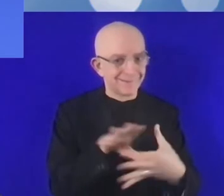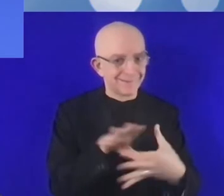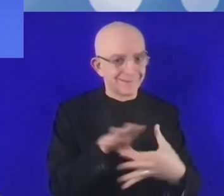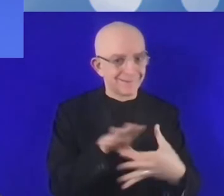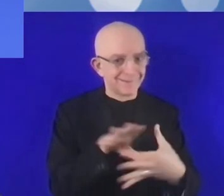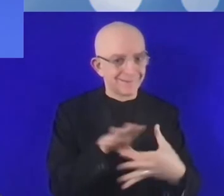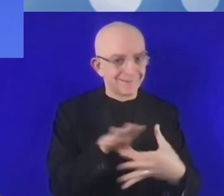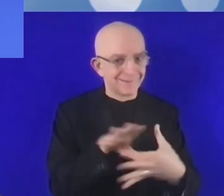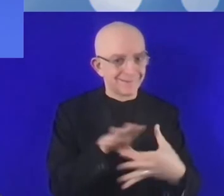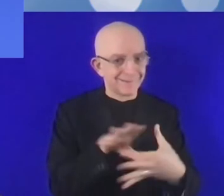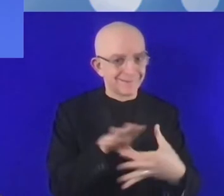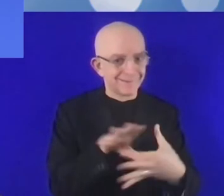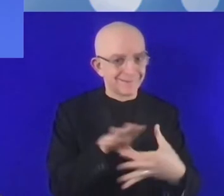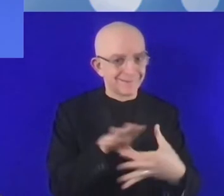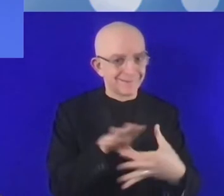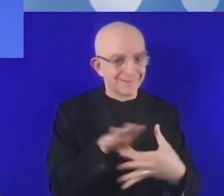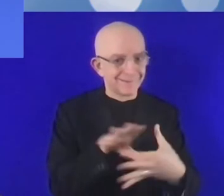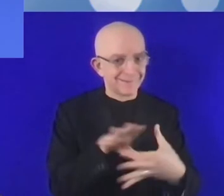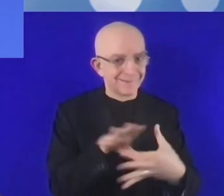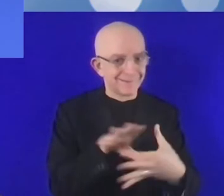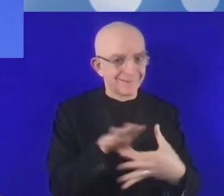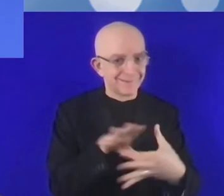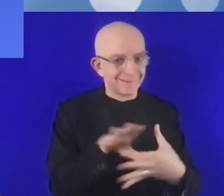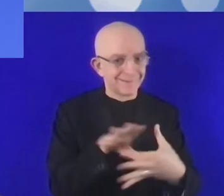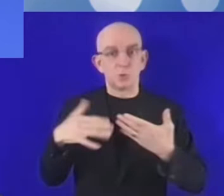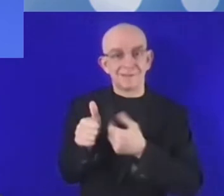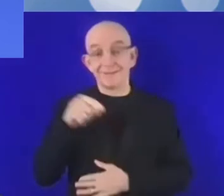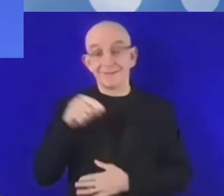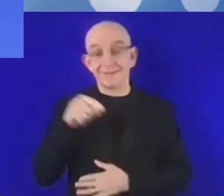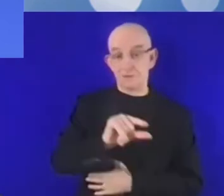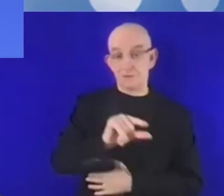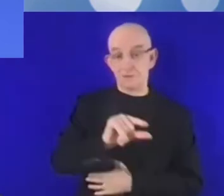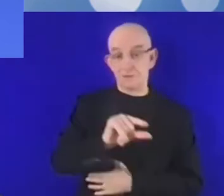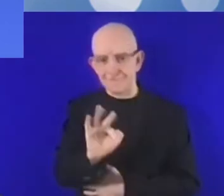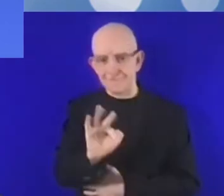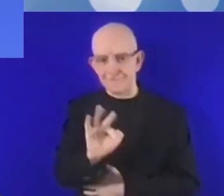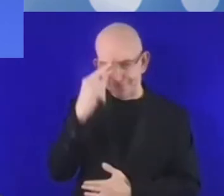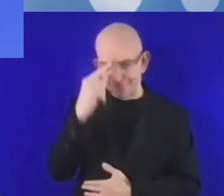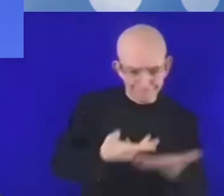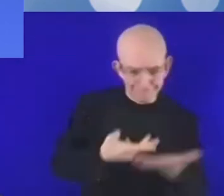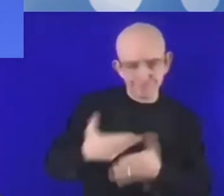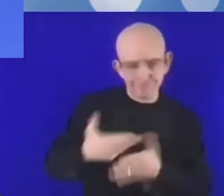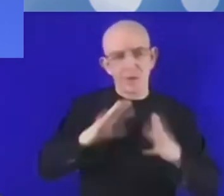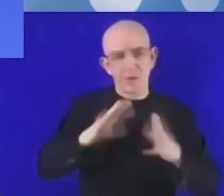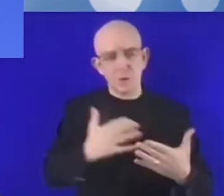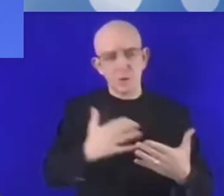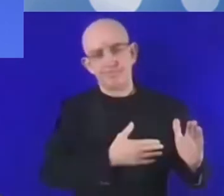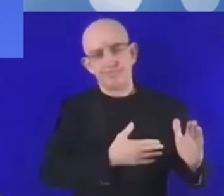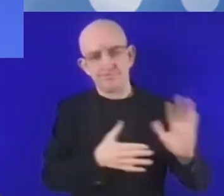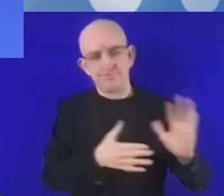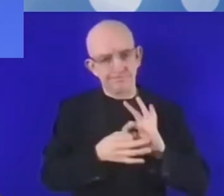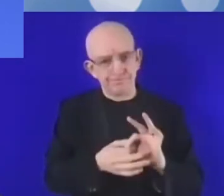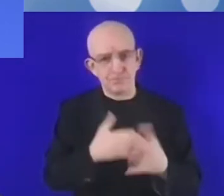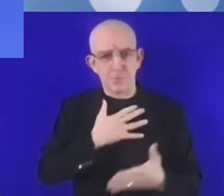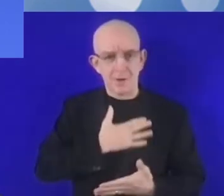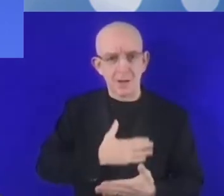à Internet, Internet qui est l'outil qui nous sert à garder nos contacts professionnels et